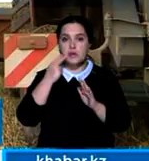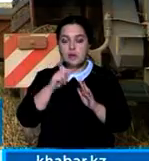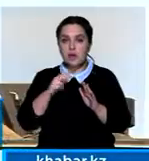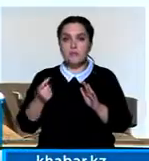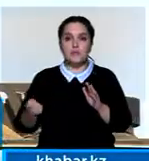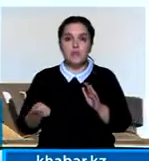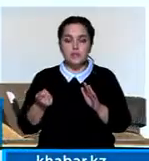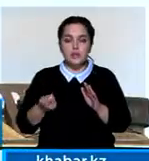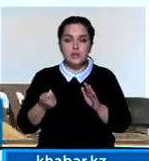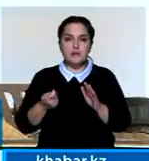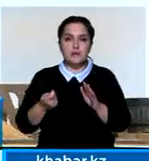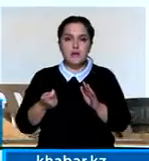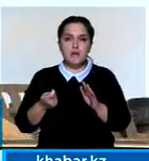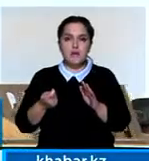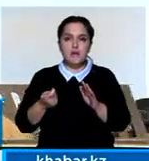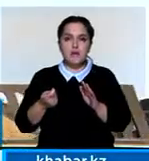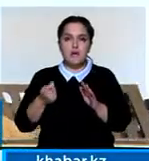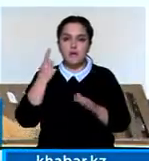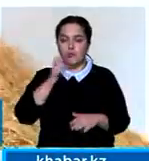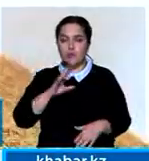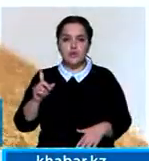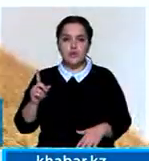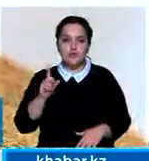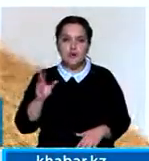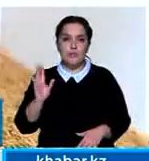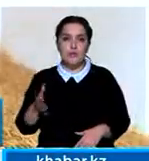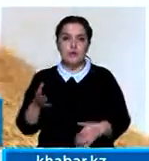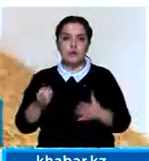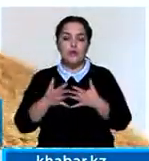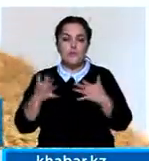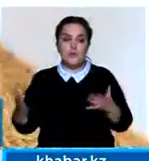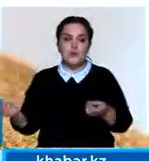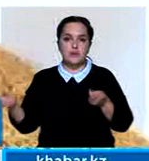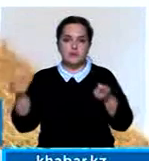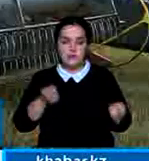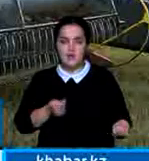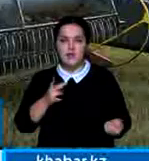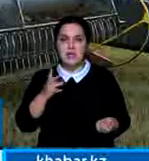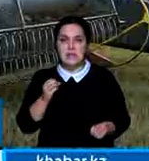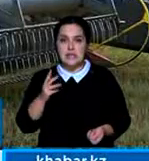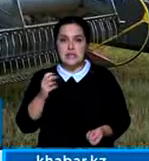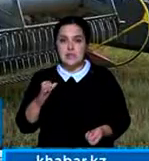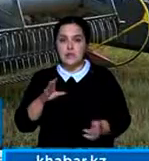профильном ведомстве не прогнозируют. И даже напротив, ожидают поступления больших объемов внеклассного